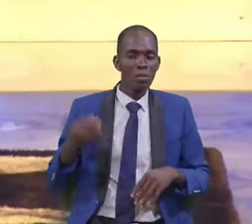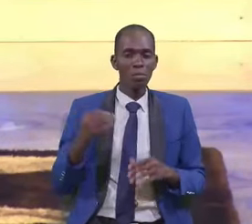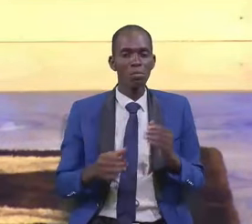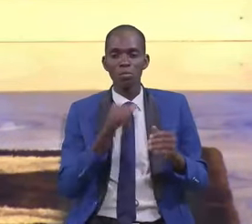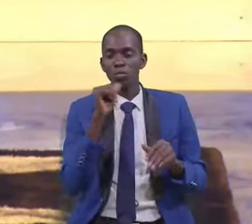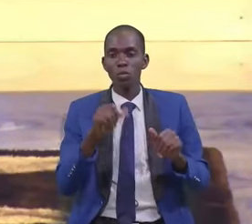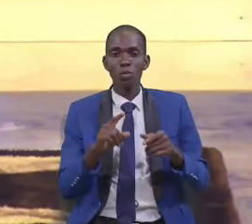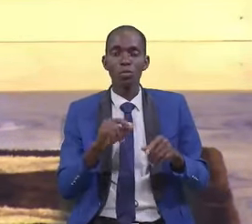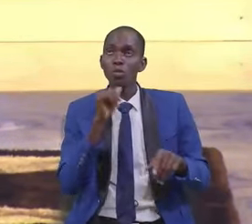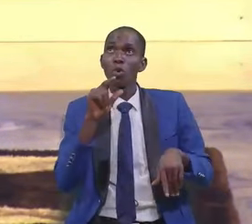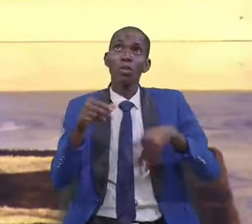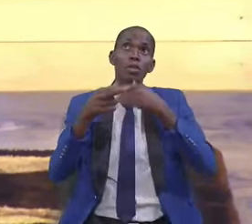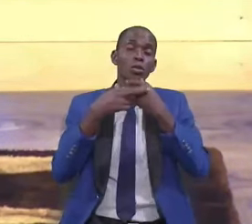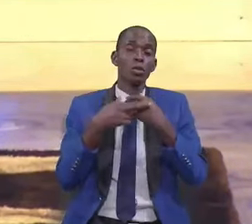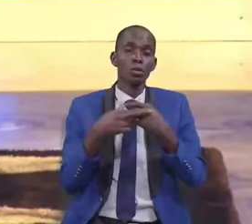avoir arrosé,